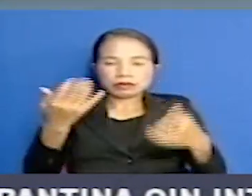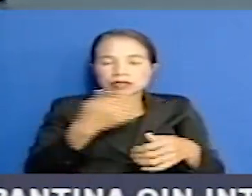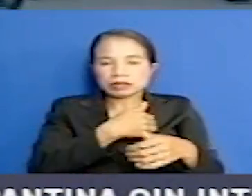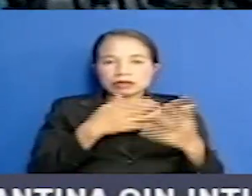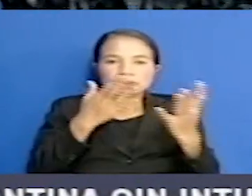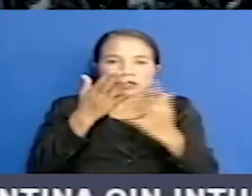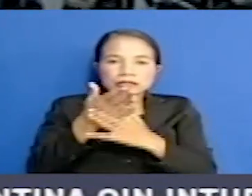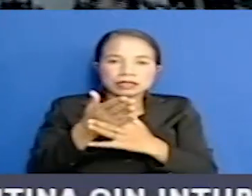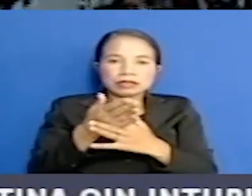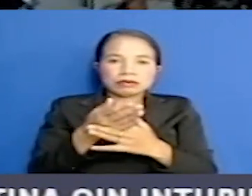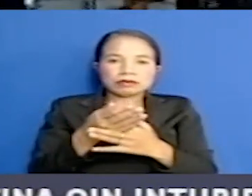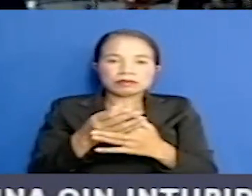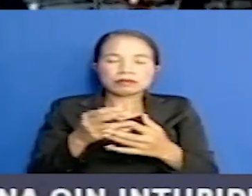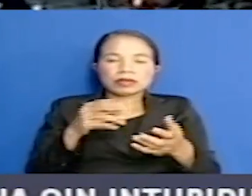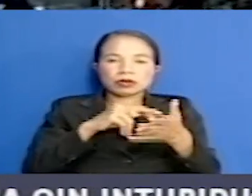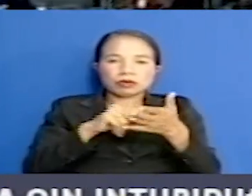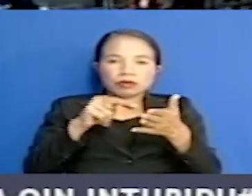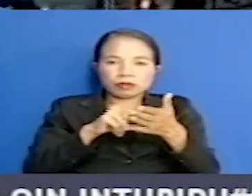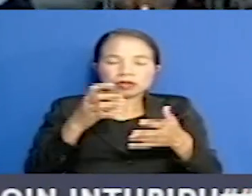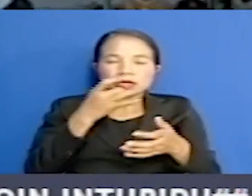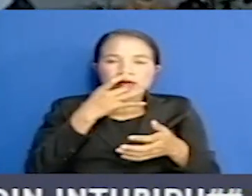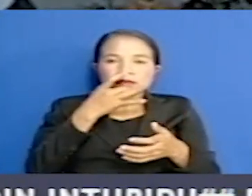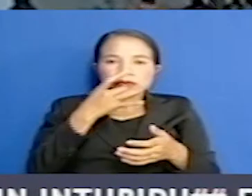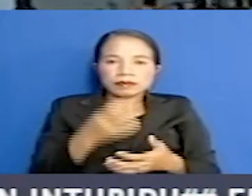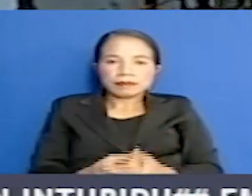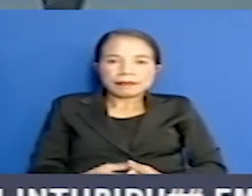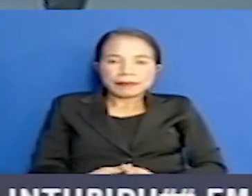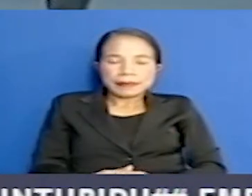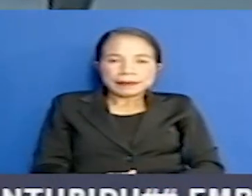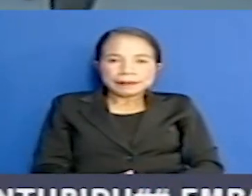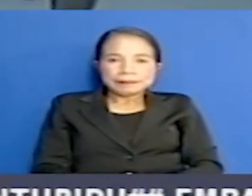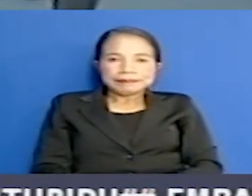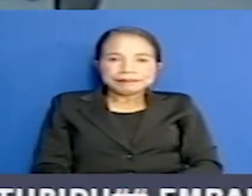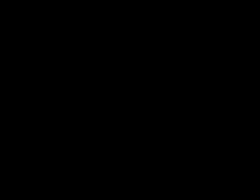nesidau acesso ba kontador prepago niang. Cristóvão Silva, RTTL.